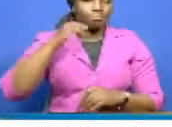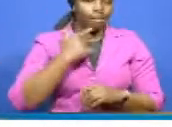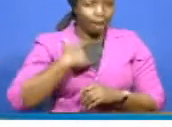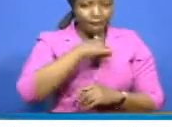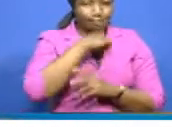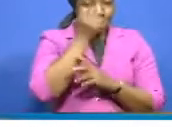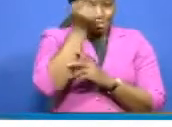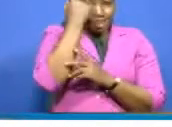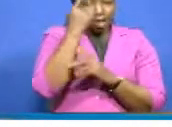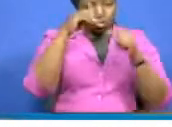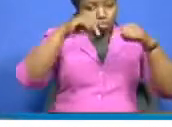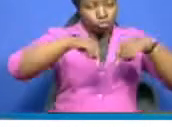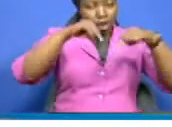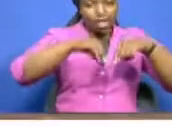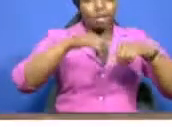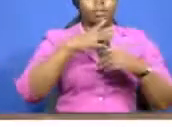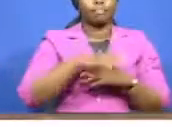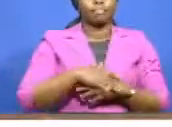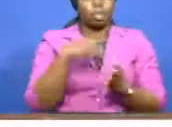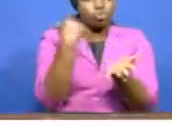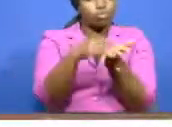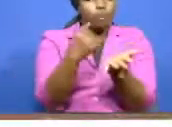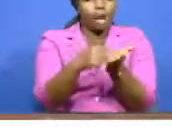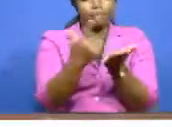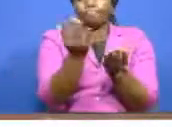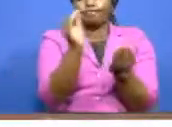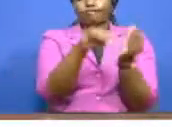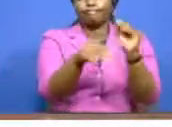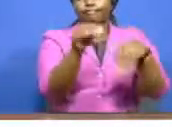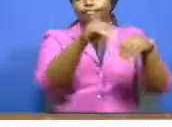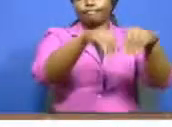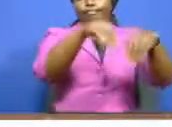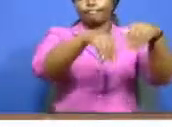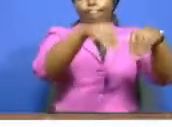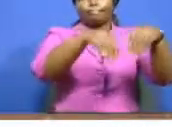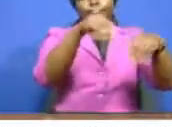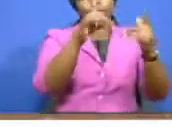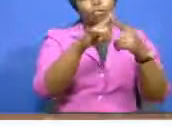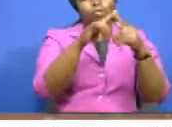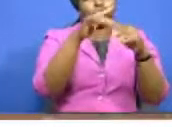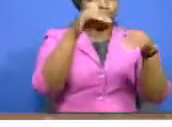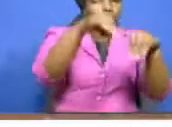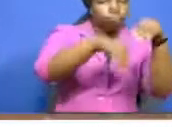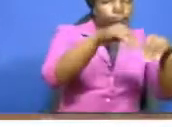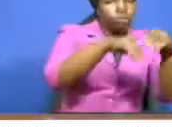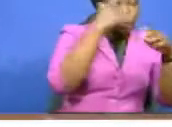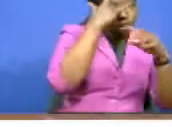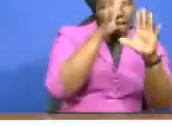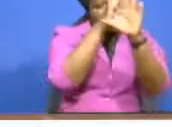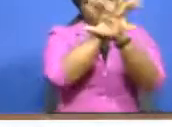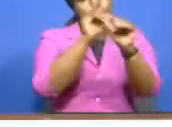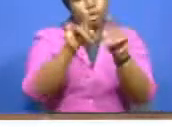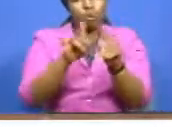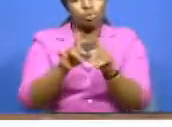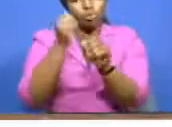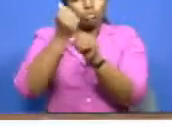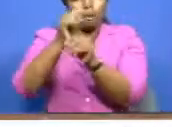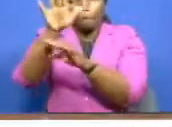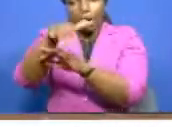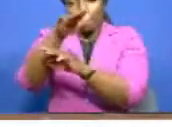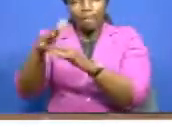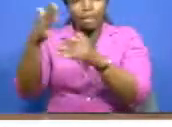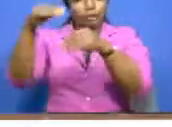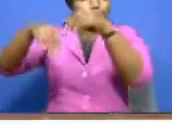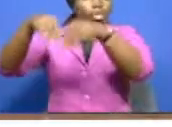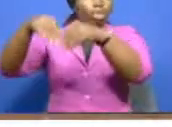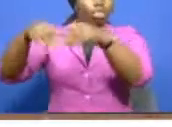hii Uganda imeelekea debeni kumchagua rais na vile vile kufanya uchaguzi wa wabunge. Hebu tueleze kauli yako kuhusiana na